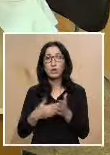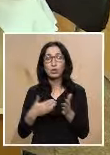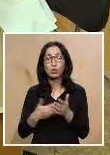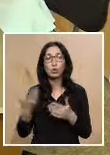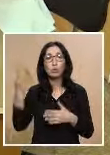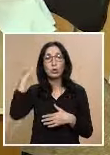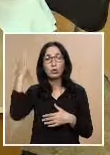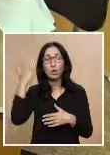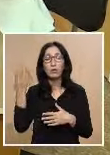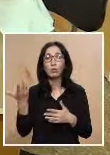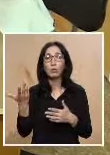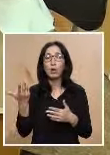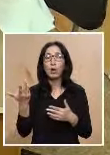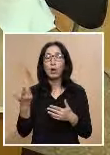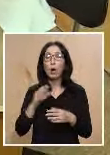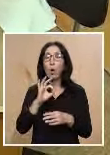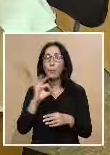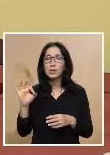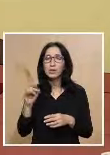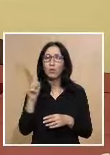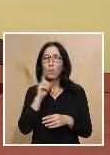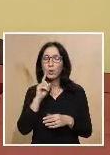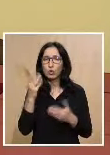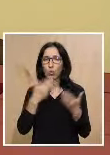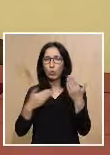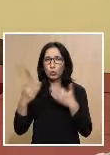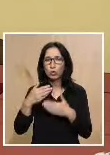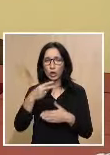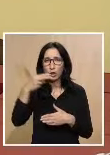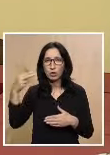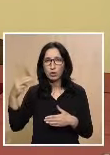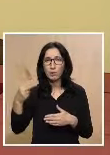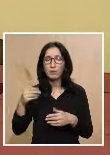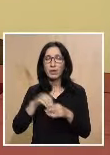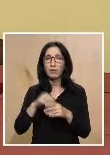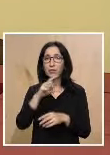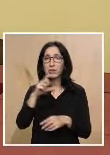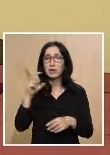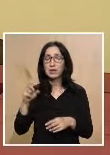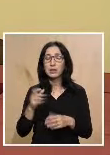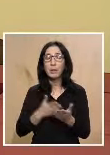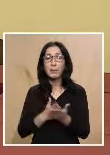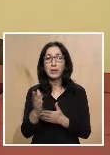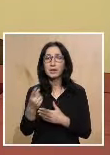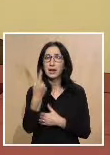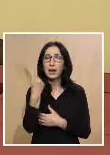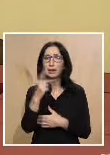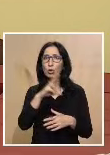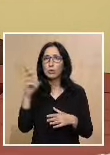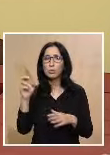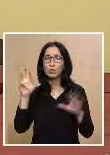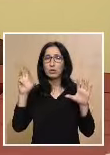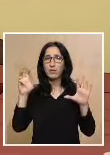Защото държавното педагогическо образцово мъжко училище в Силистра е открито през